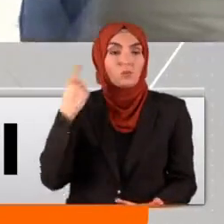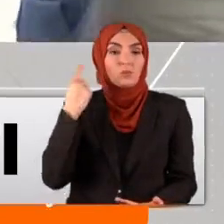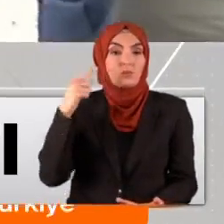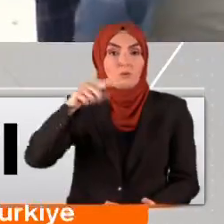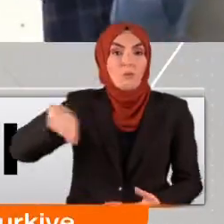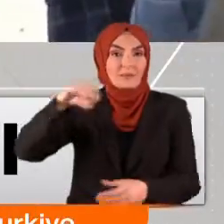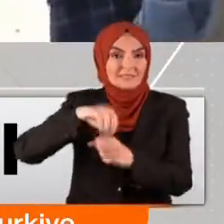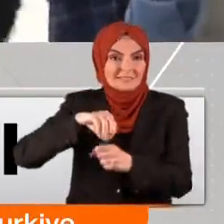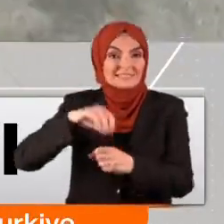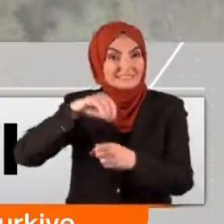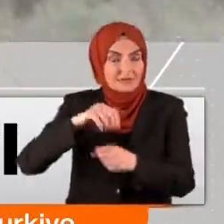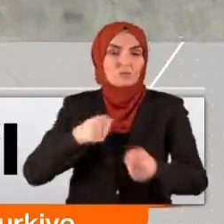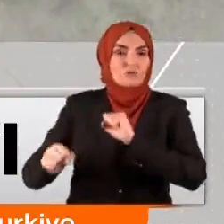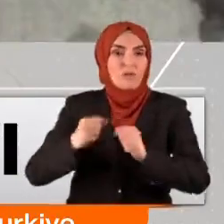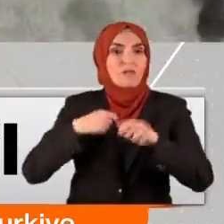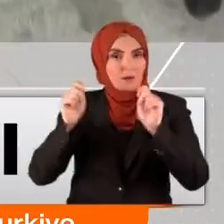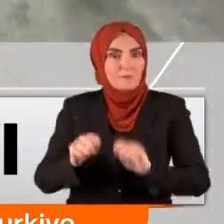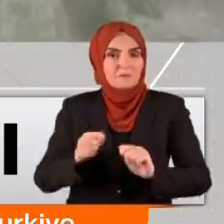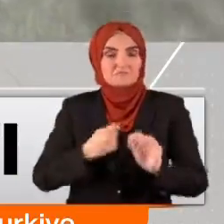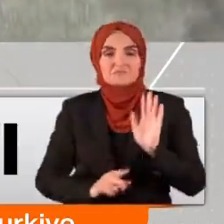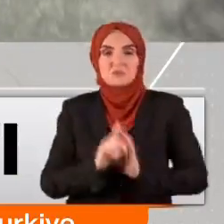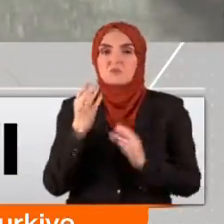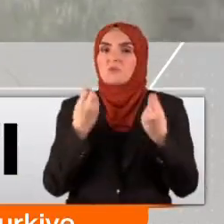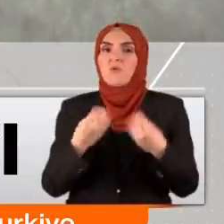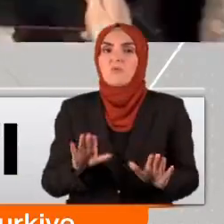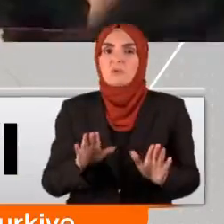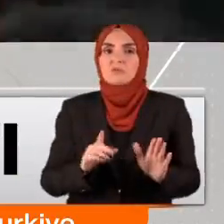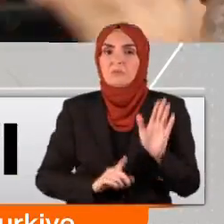ve başarılı olamadım ki olunması da mümkün değil. Çünkü